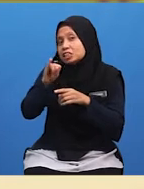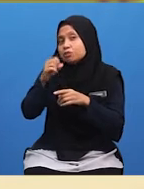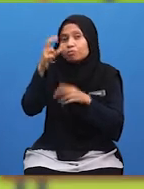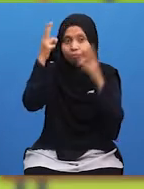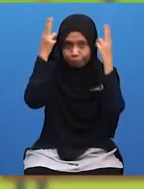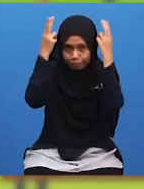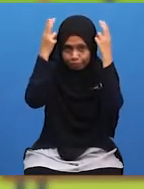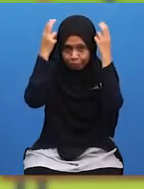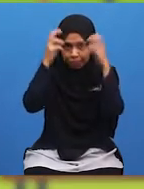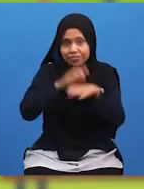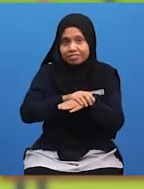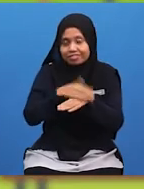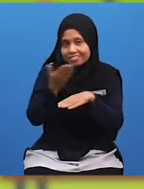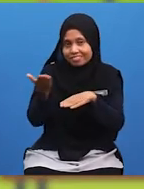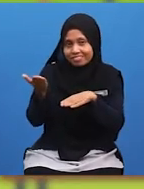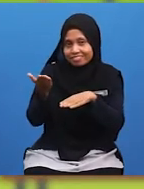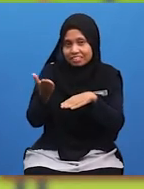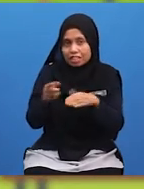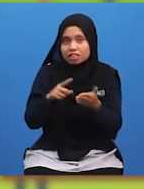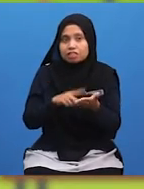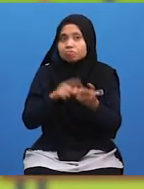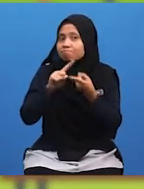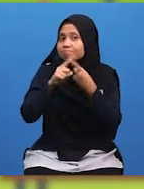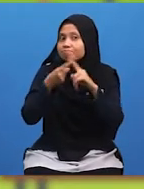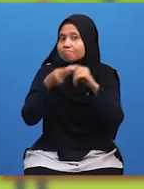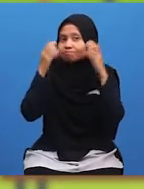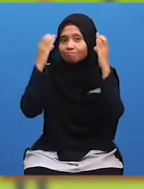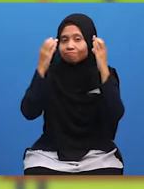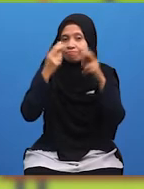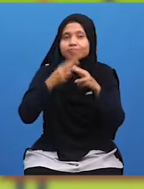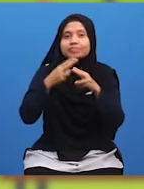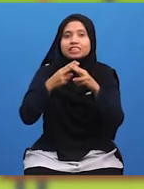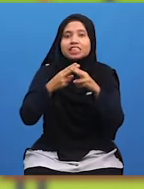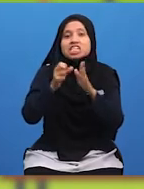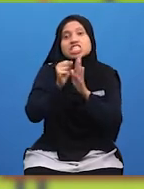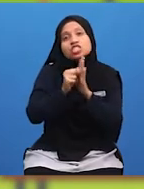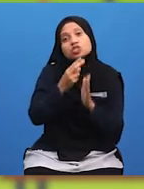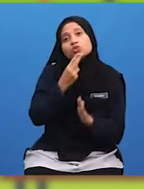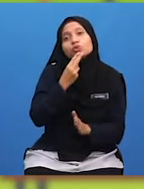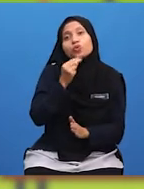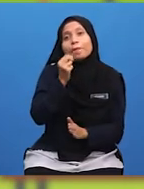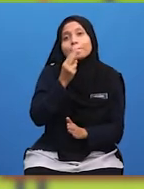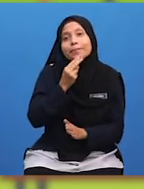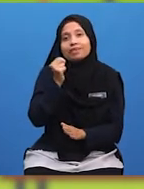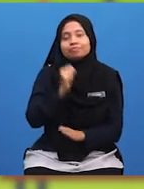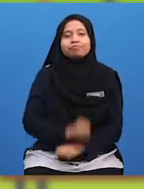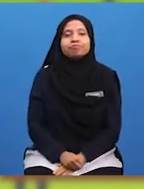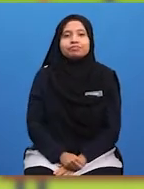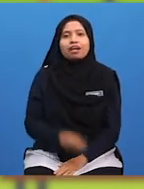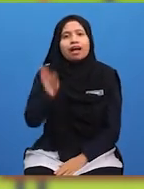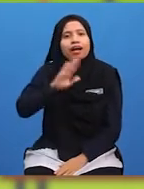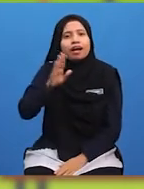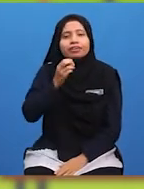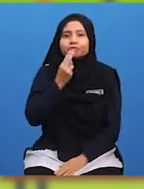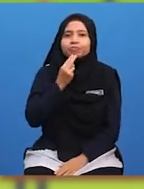Arnab. Tadaa! Ini dia kawan cikgu. Namanya Si Comel. Hai Si